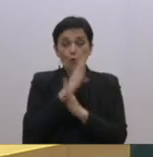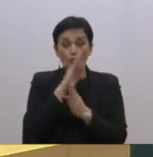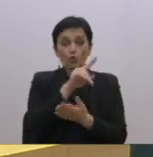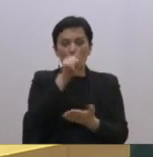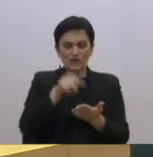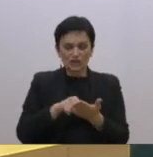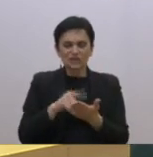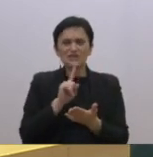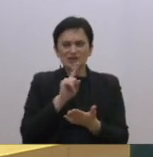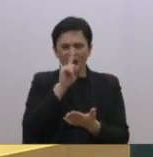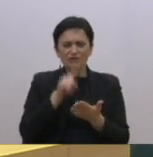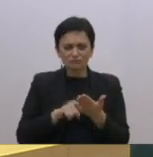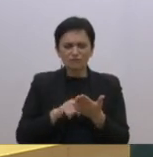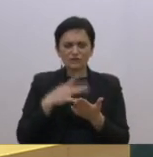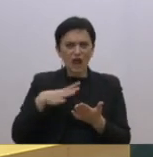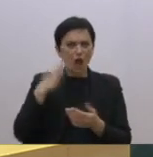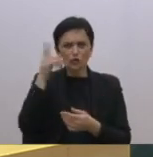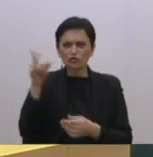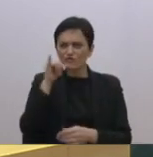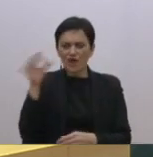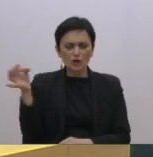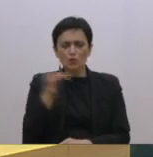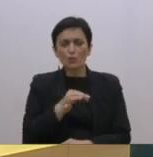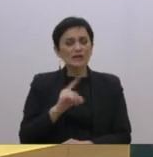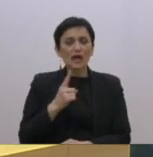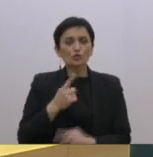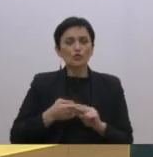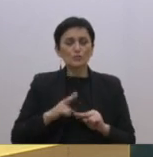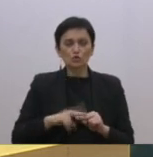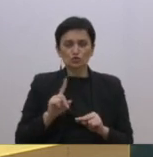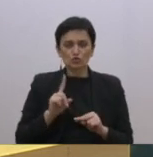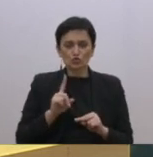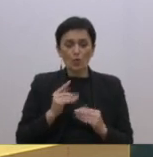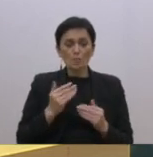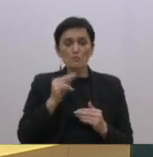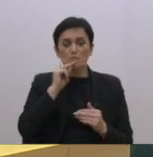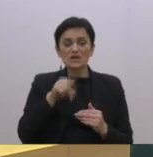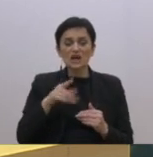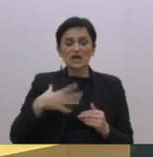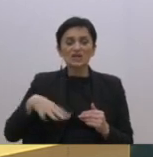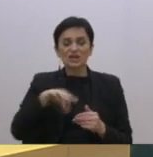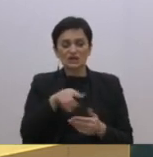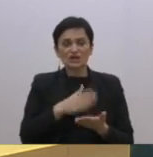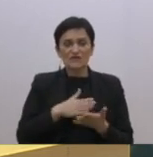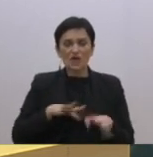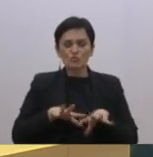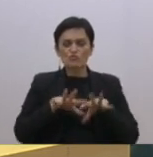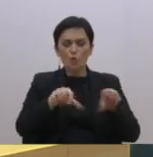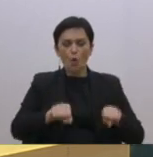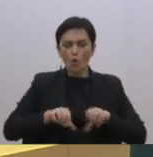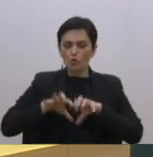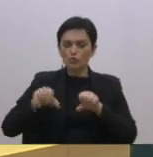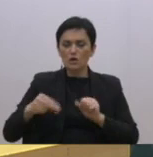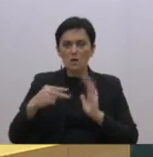ჩვენ რამდენიც ამ დავსვათ, ქართული ოცნება ვერ უპასუხებს. რატომ? იმიტომ რომ ეს არის იმის ბრალი, რომ ქვეყანაში არსებობს მონოპოლიები,